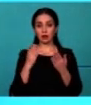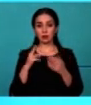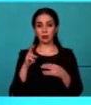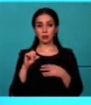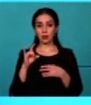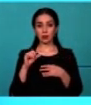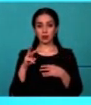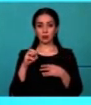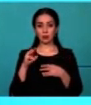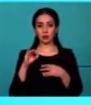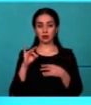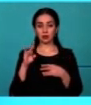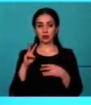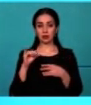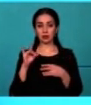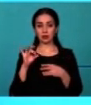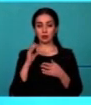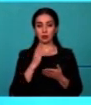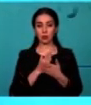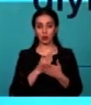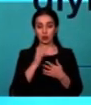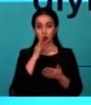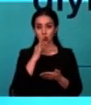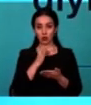bor? Javob.